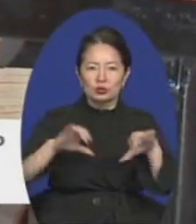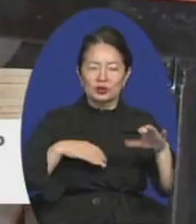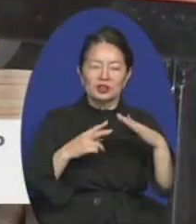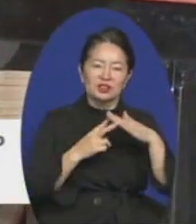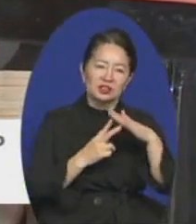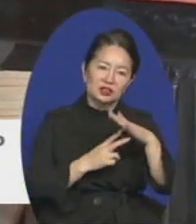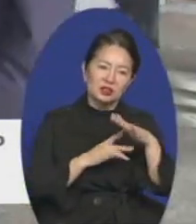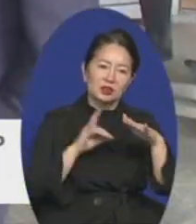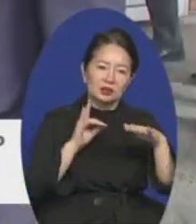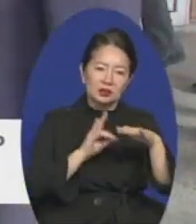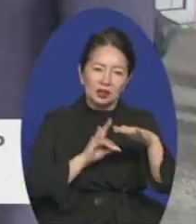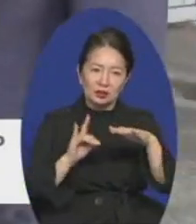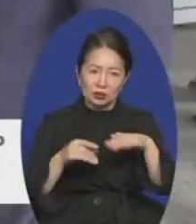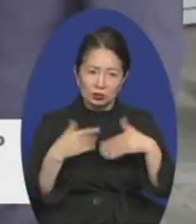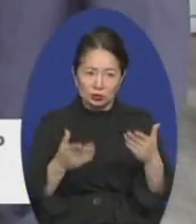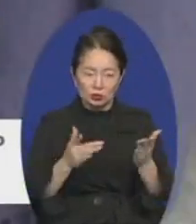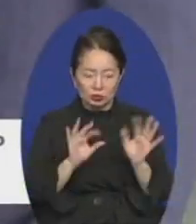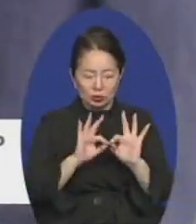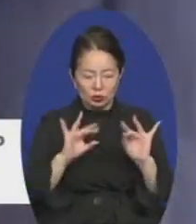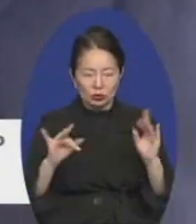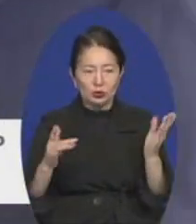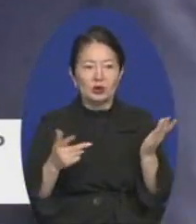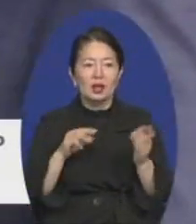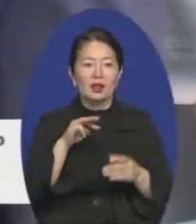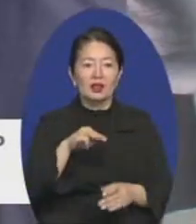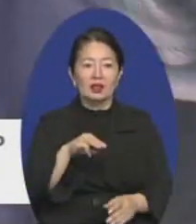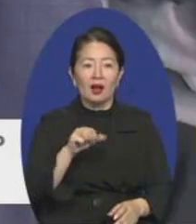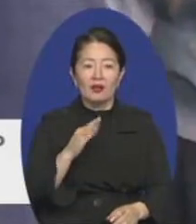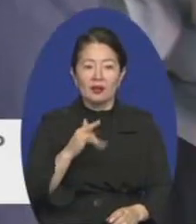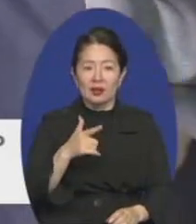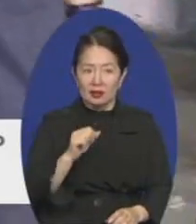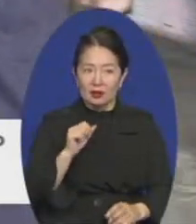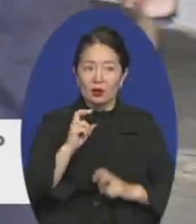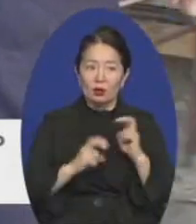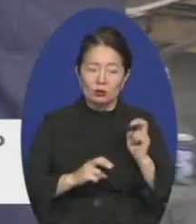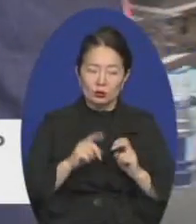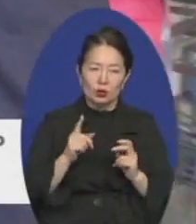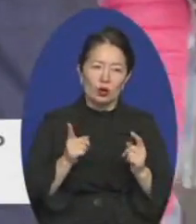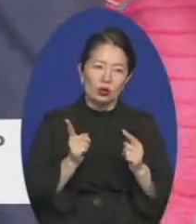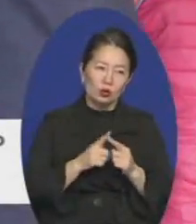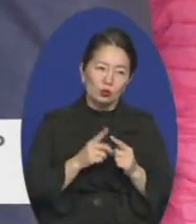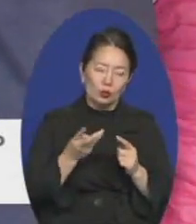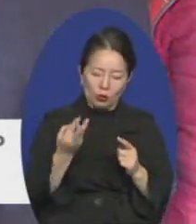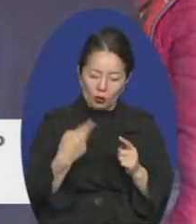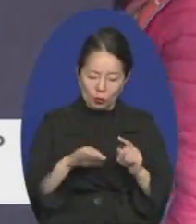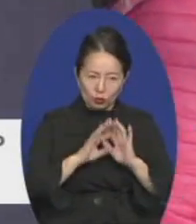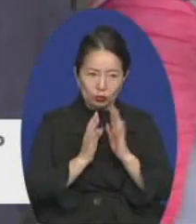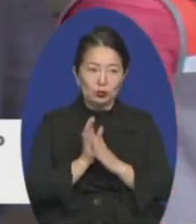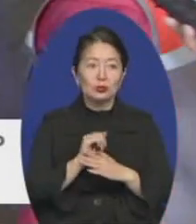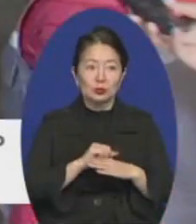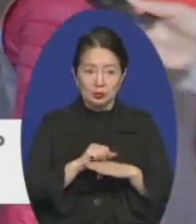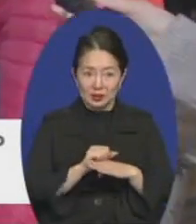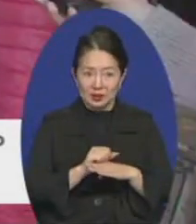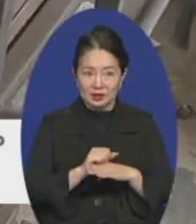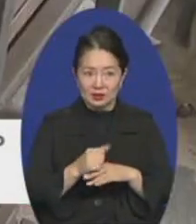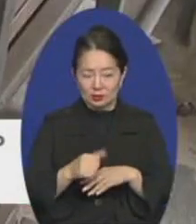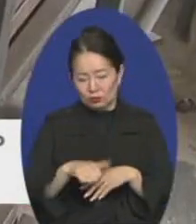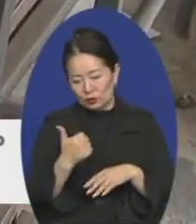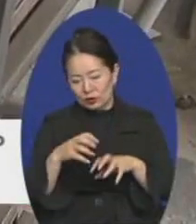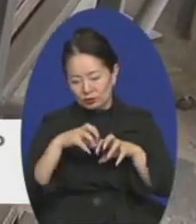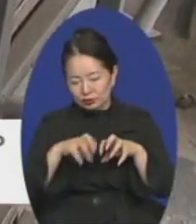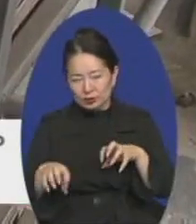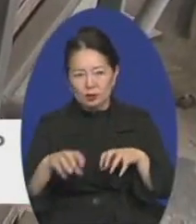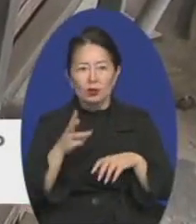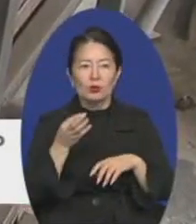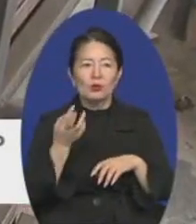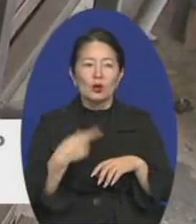ширээ нийлүүлсэн. Мөн бүх төрлийн тавилга үйлдвэрлэдэг. Тэд энэ цехтээ төмөр, модоо аль алиг нь бэлтгэж байна. Хажуудаа шинэ цех